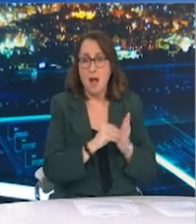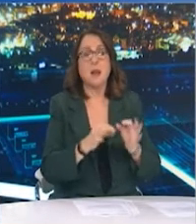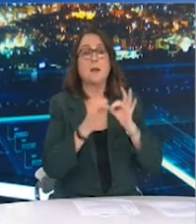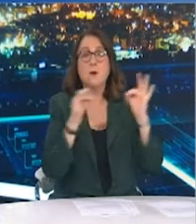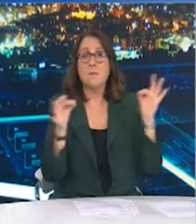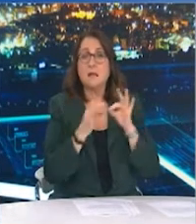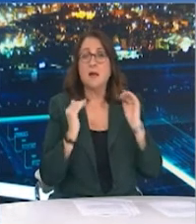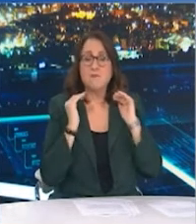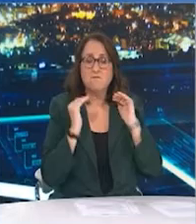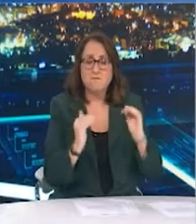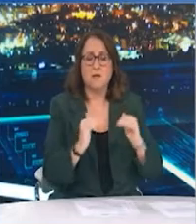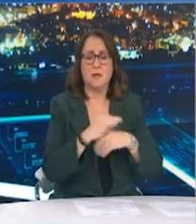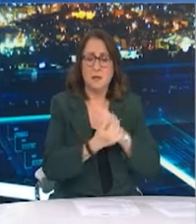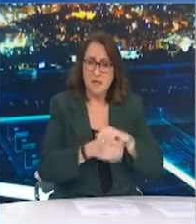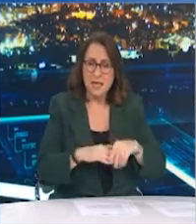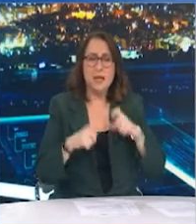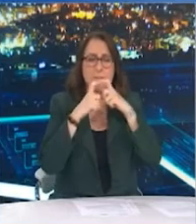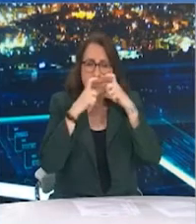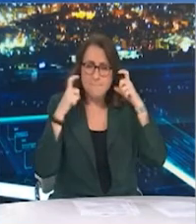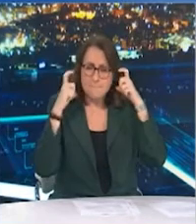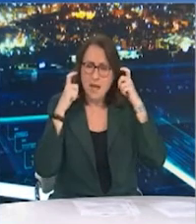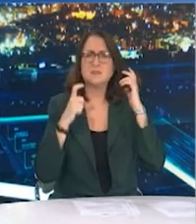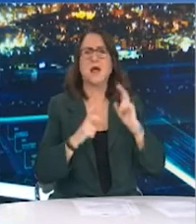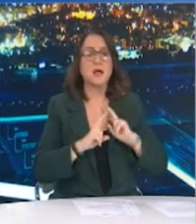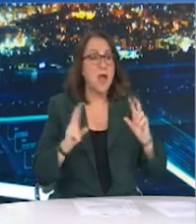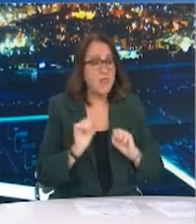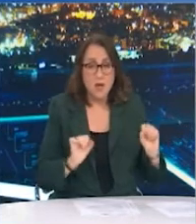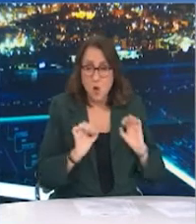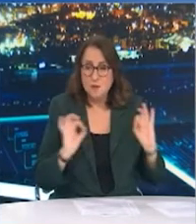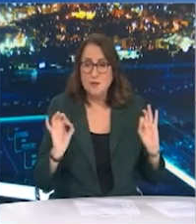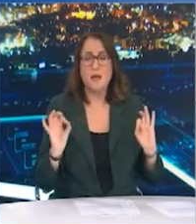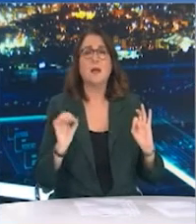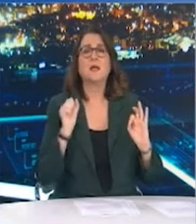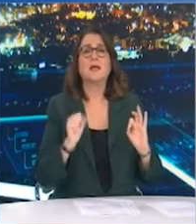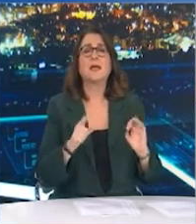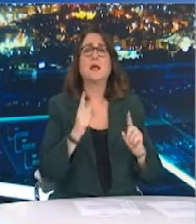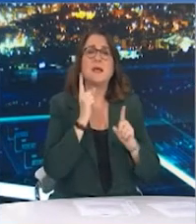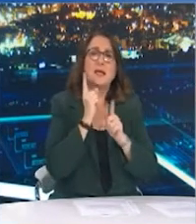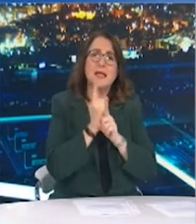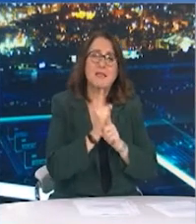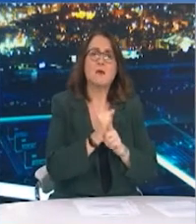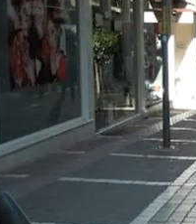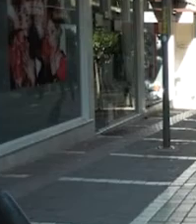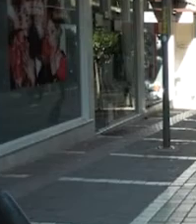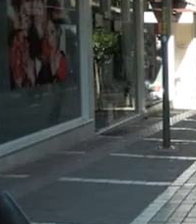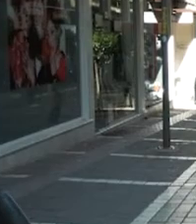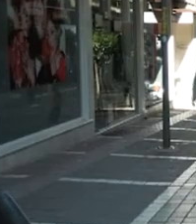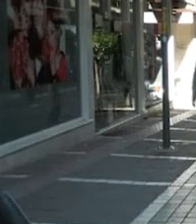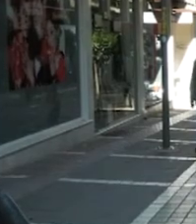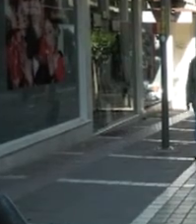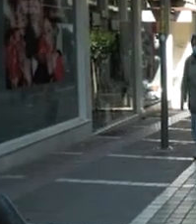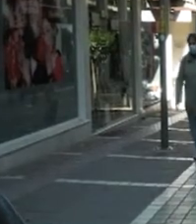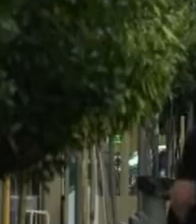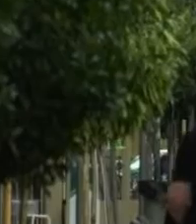χώρους, η χρήση αντισηπτικών, οι σχολαστικοί καθαρισμοί, τα ειδικότερα μέτρα για προσαρμοσμένη λειτουργία κηλικίων. Ακολούθως ο